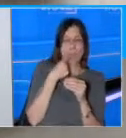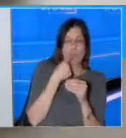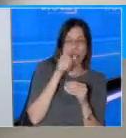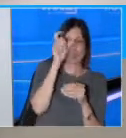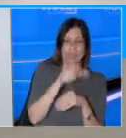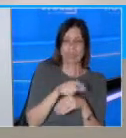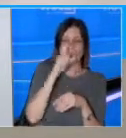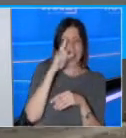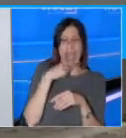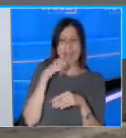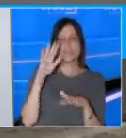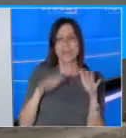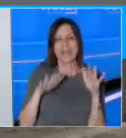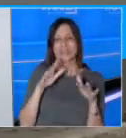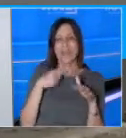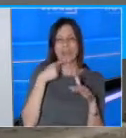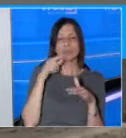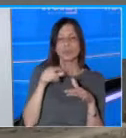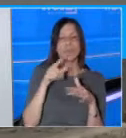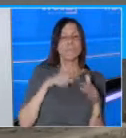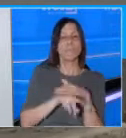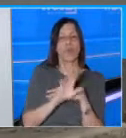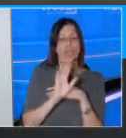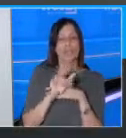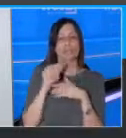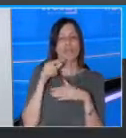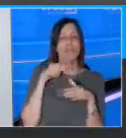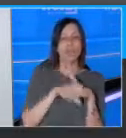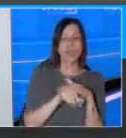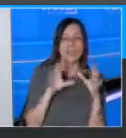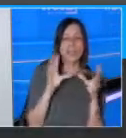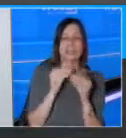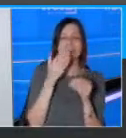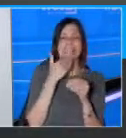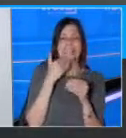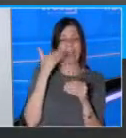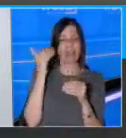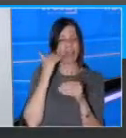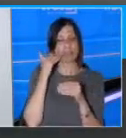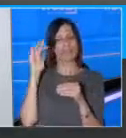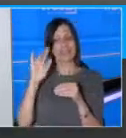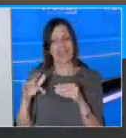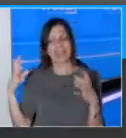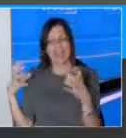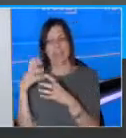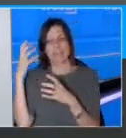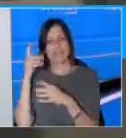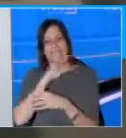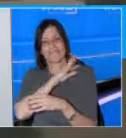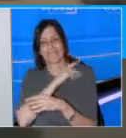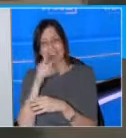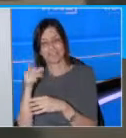מאזן בערבית ג'סוס, שזה בוגד. בוגד יחד עם ישראל וארצות הברית נגד העם הפלסטיני. יש